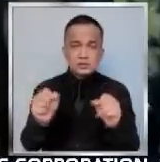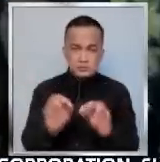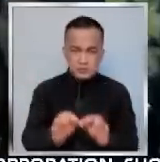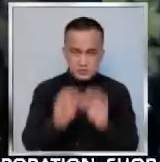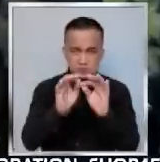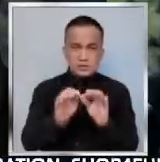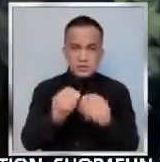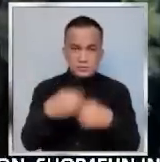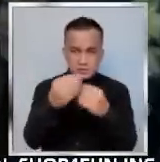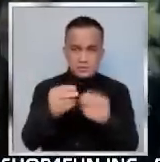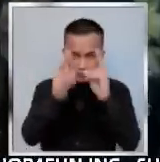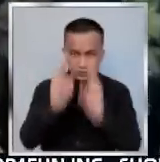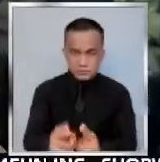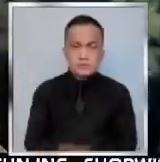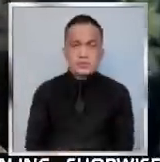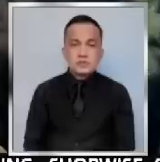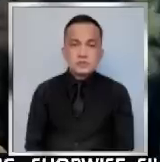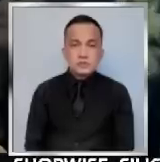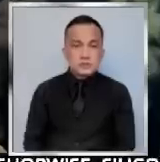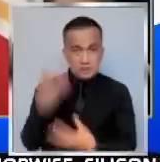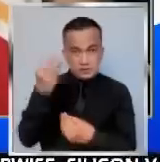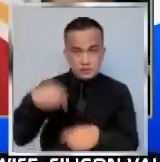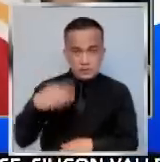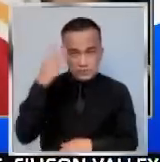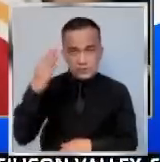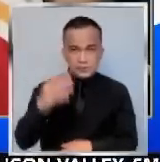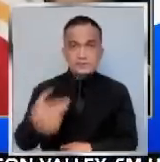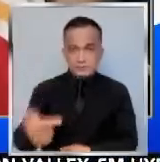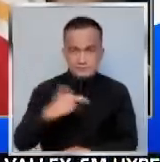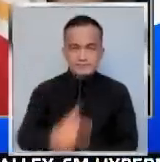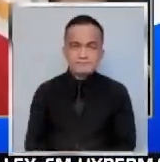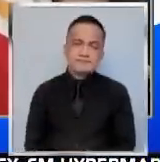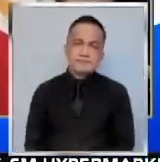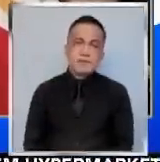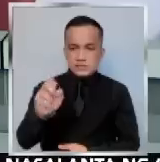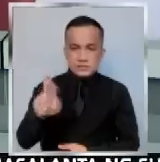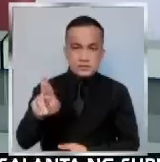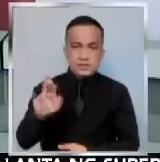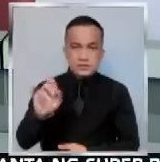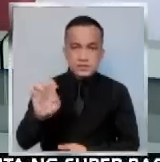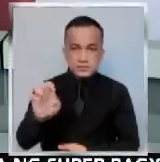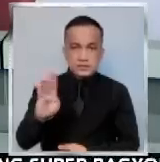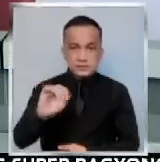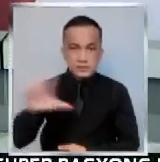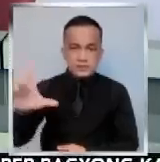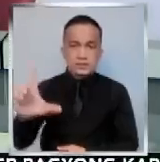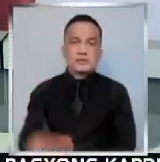ang latest mula rito sa Plaridel, Bulacan. Balik sa iyo, Mel. Maraming salamat sa iyo, Ian Cruz.